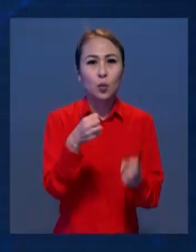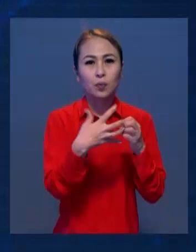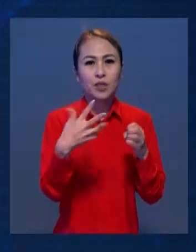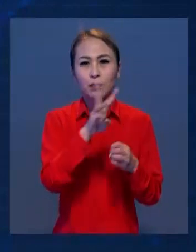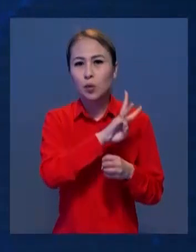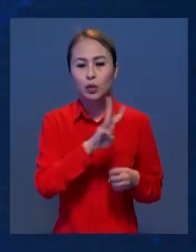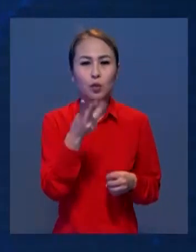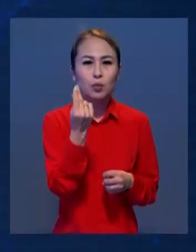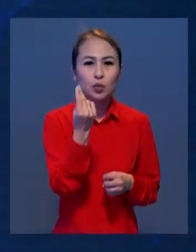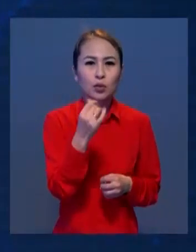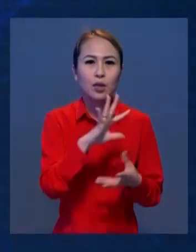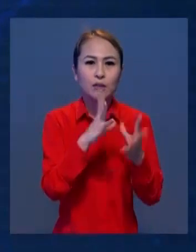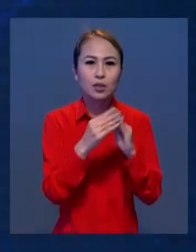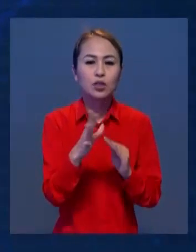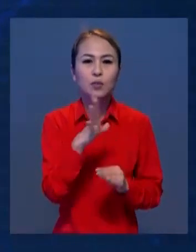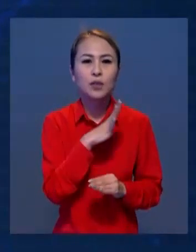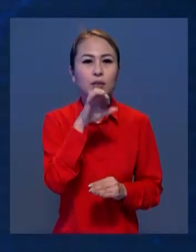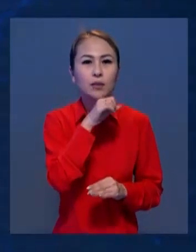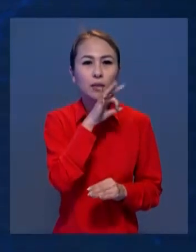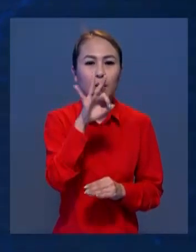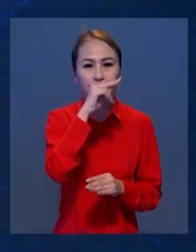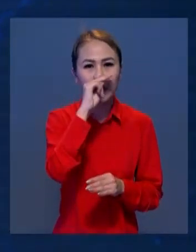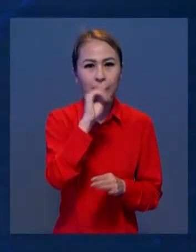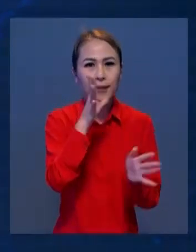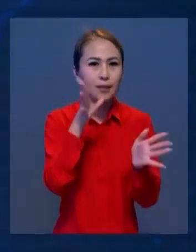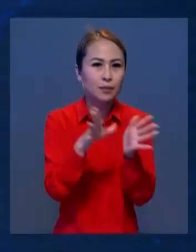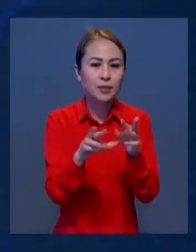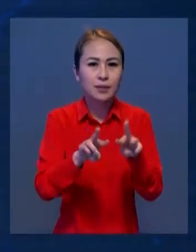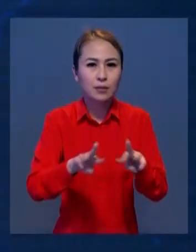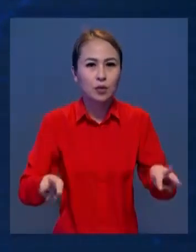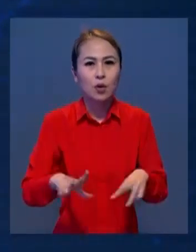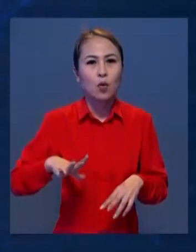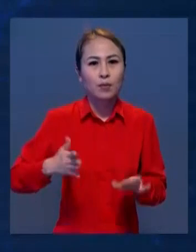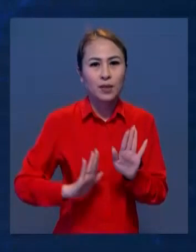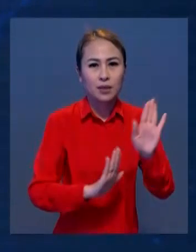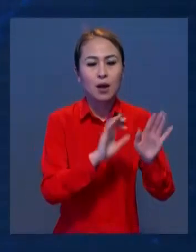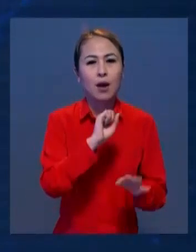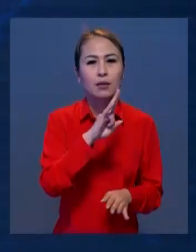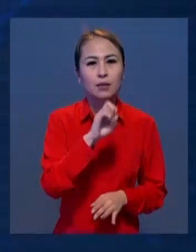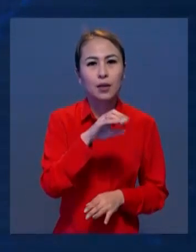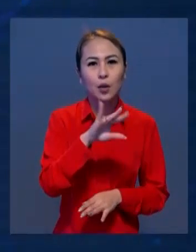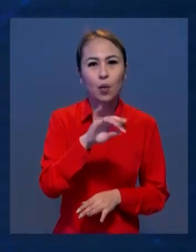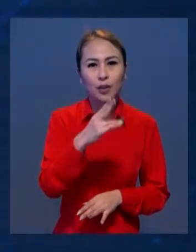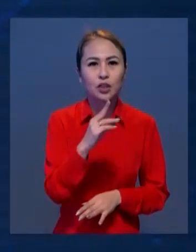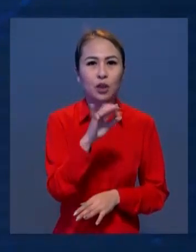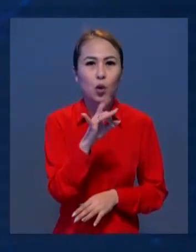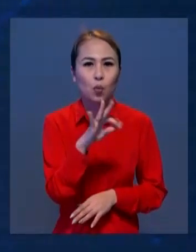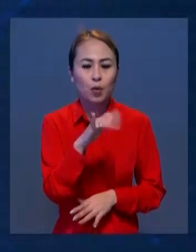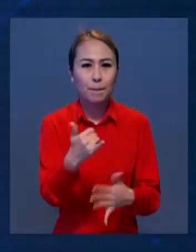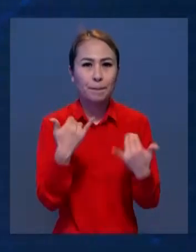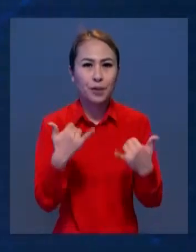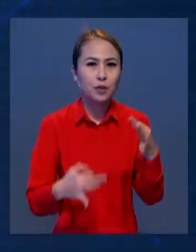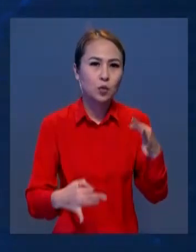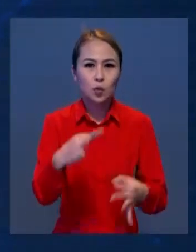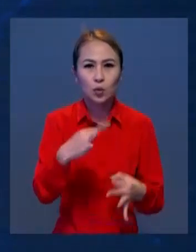215 миллион теңге бюджет қаржысын жымқырды деп айыпталған энергетика министрінің бұрынғы орынбасары Анатолий Шкарупа бүгін